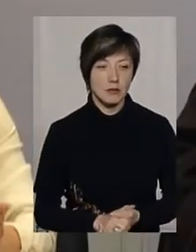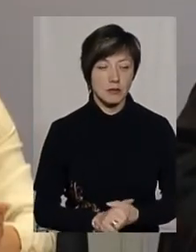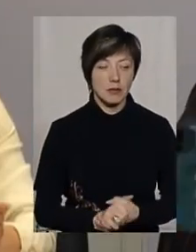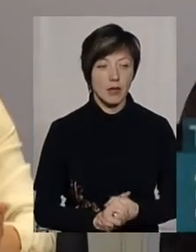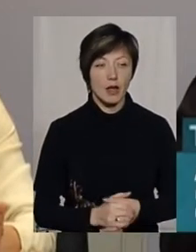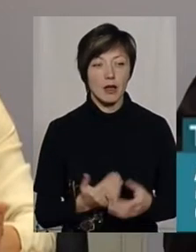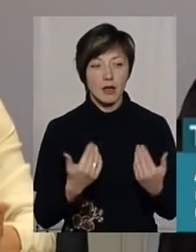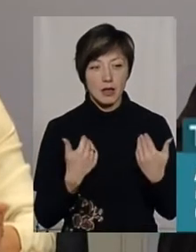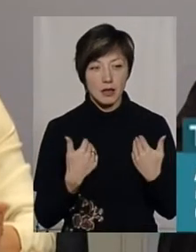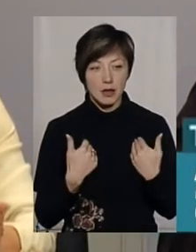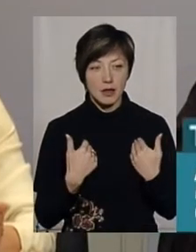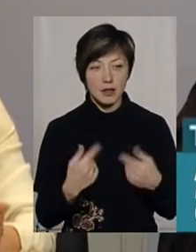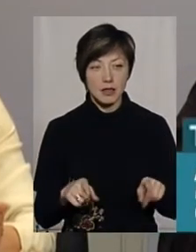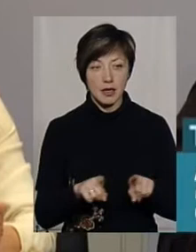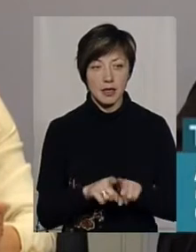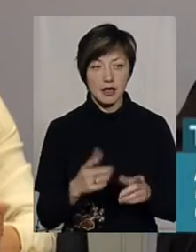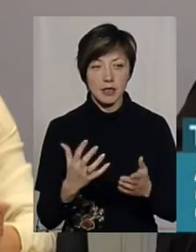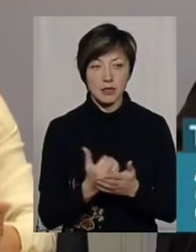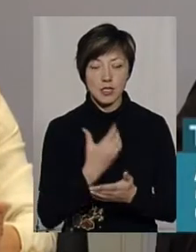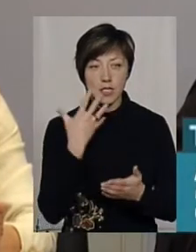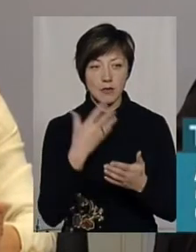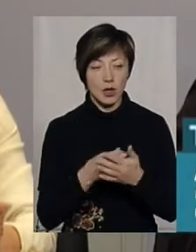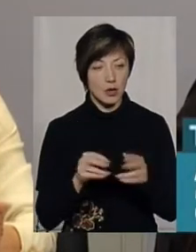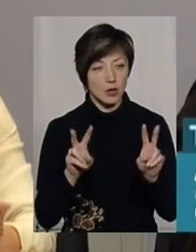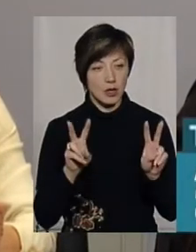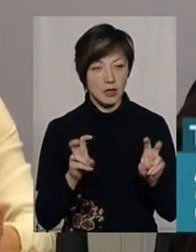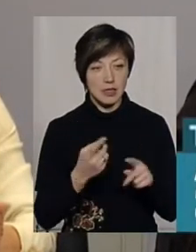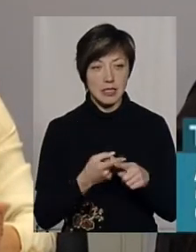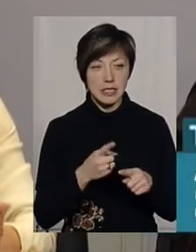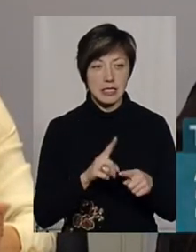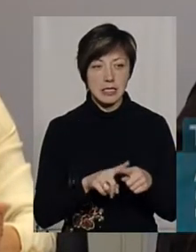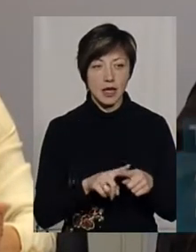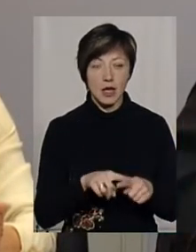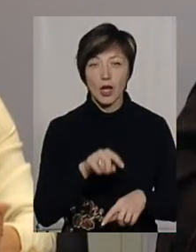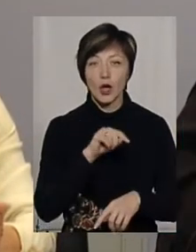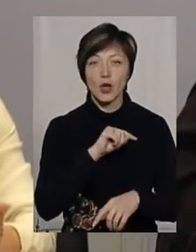Я таке знайшов, знаєте, свою назву. Це духовний безвіз.